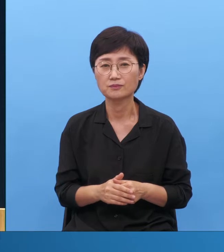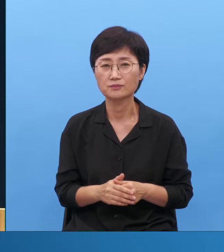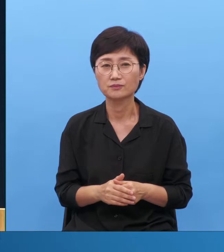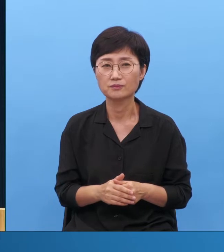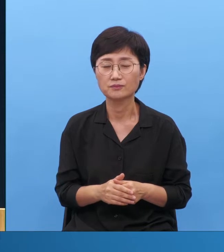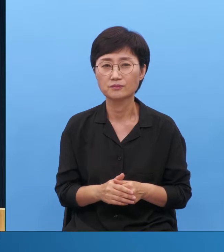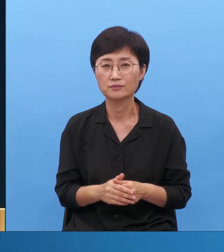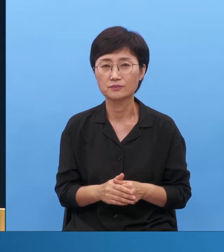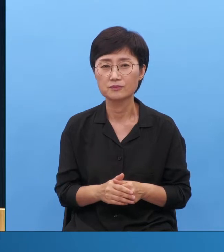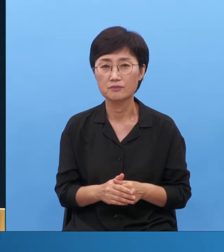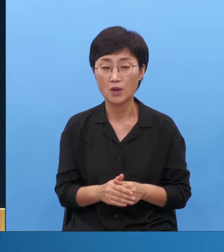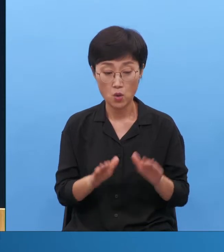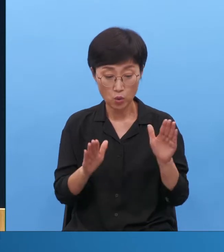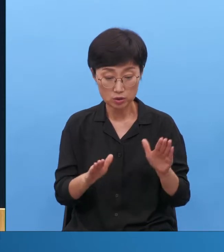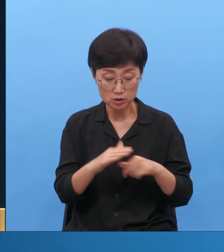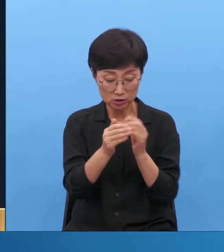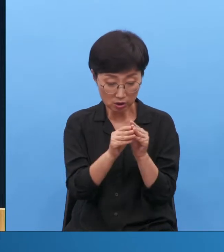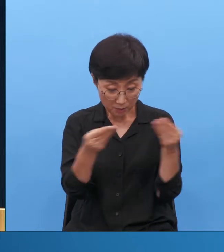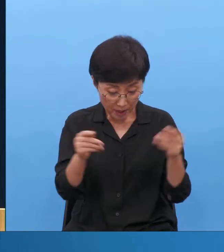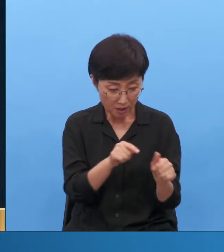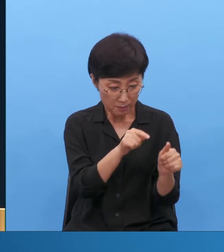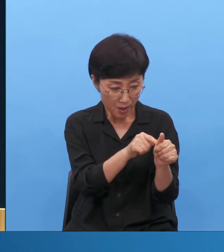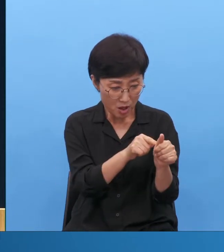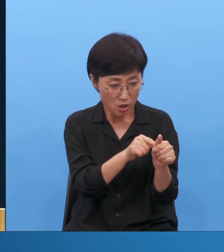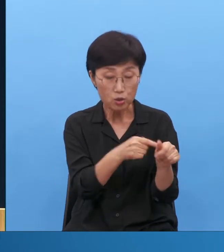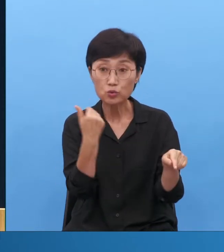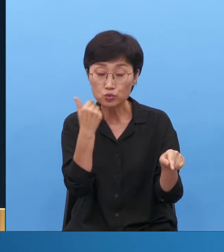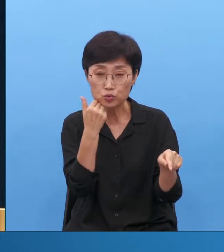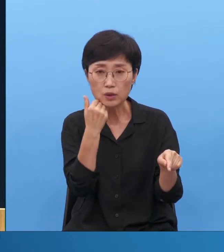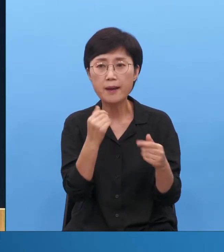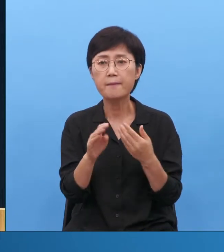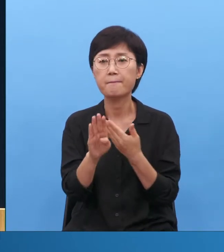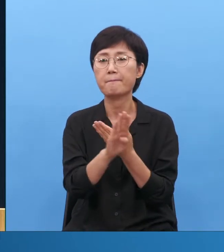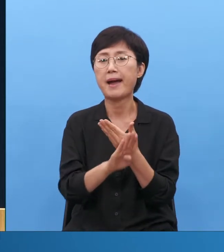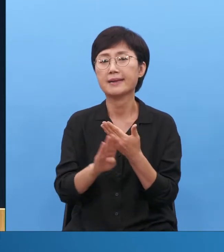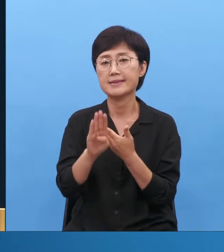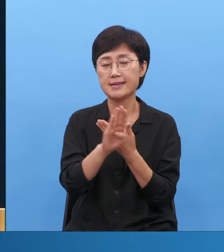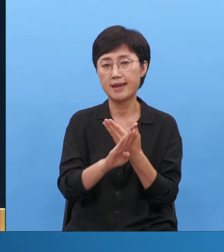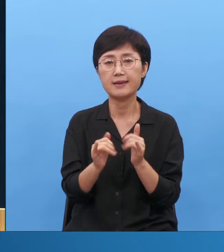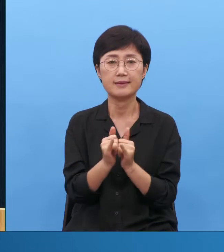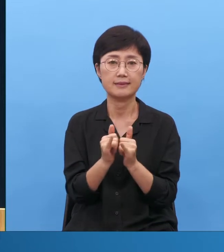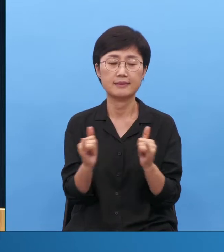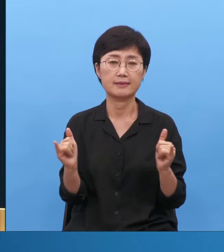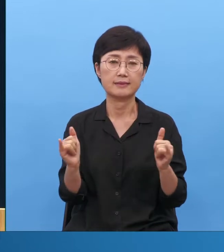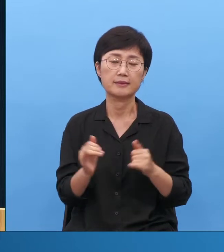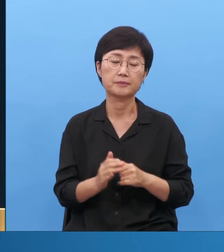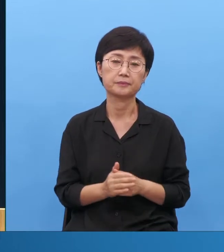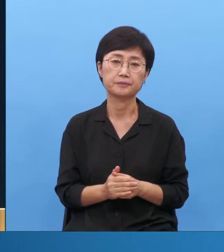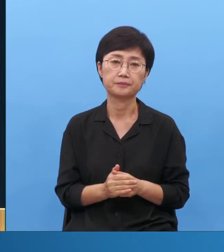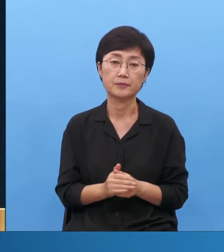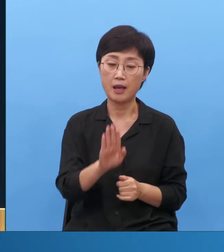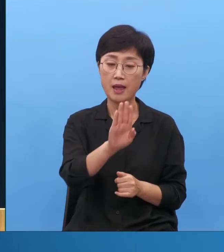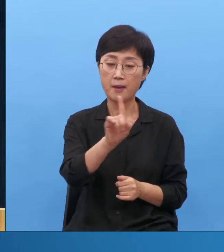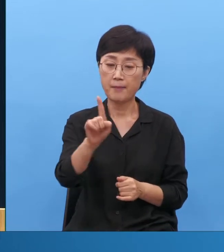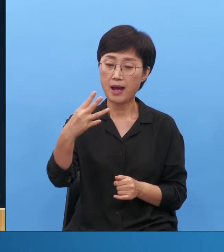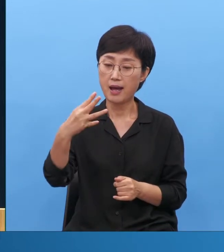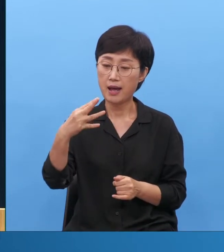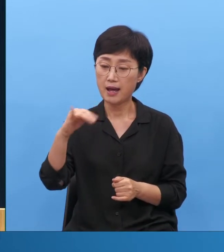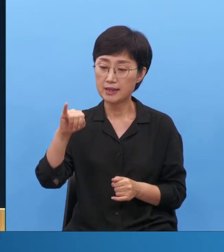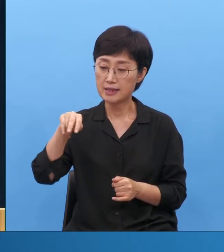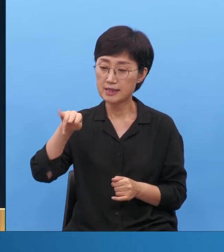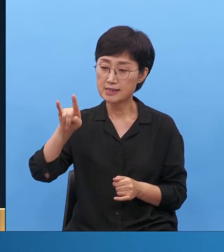in weight. 근데 오늘 여기 보니까 바리새인이라 그랬습니다. And it says in today's passage that he was a man of the Pharisees. 여러분 바리새인을 그냥 알면 안